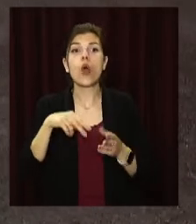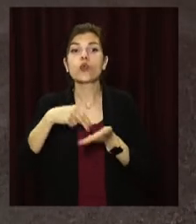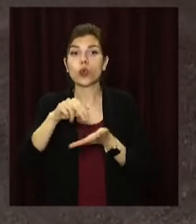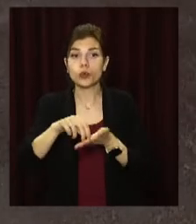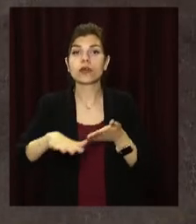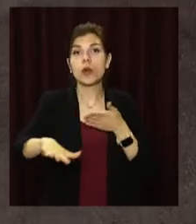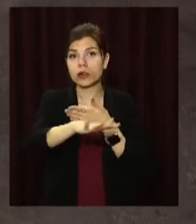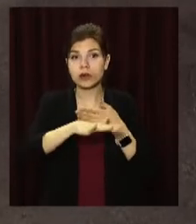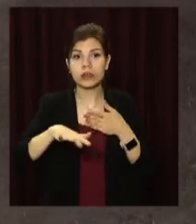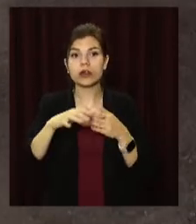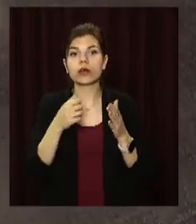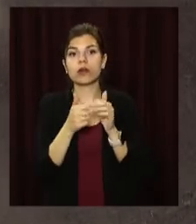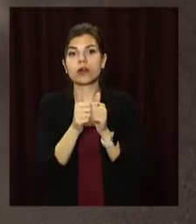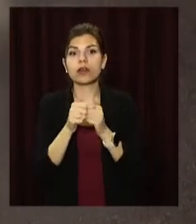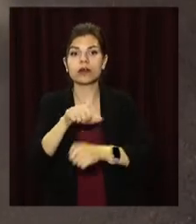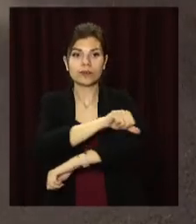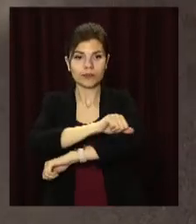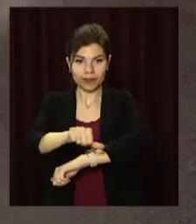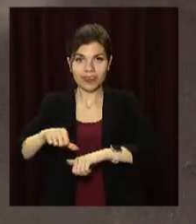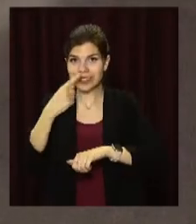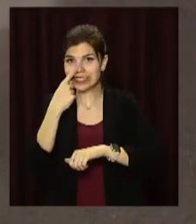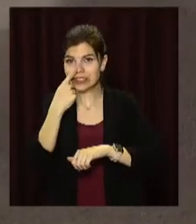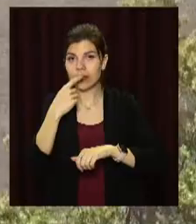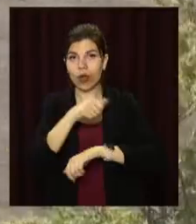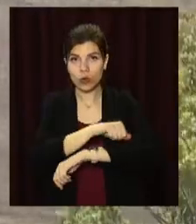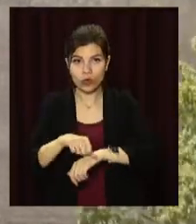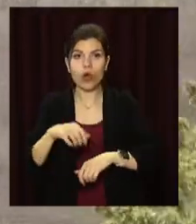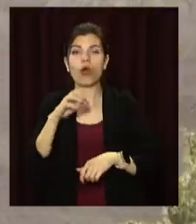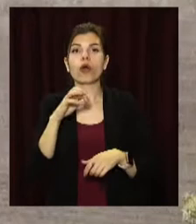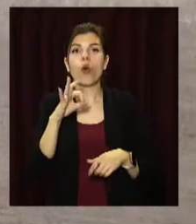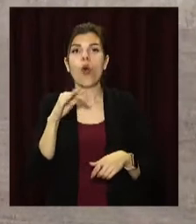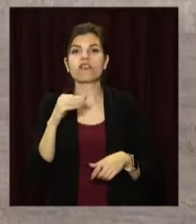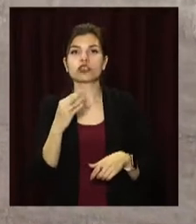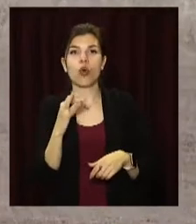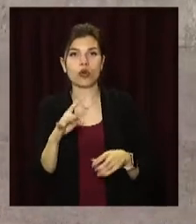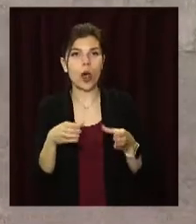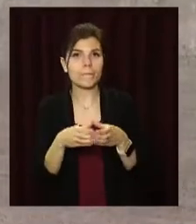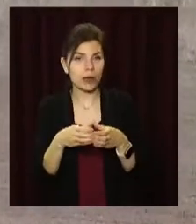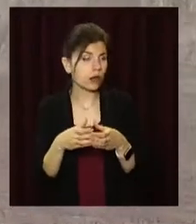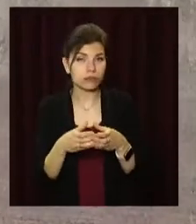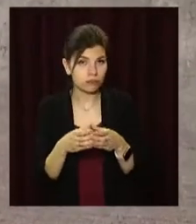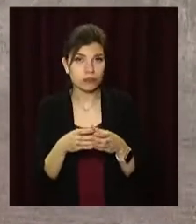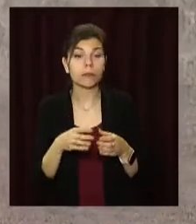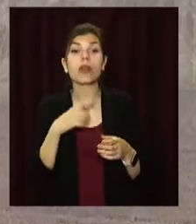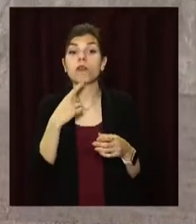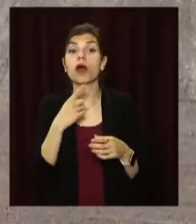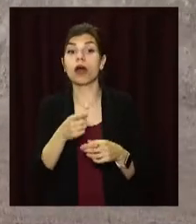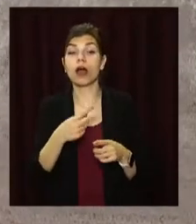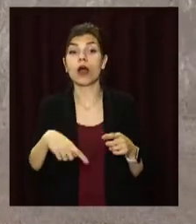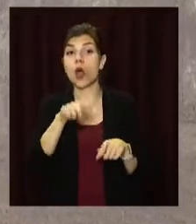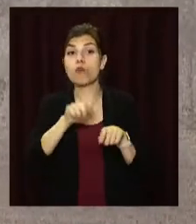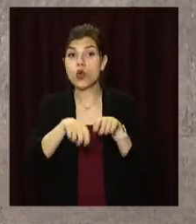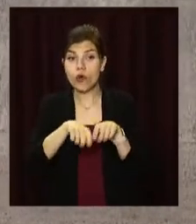ділянки поблизу держкордону та продавати землю офшорним компаніям. Серед особливостей ринку землі –